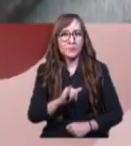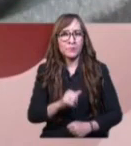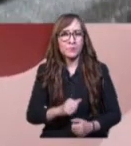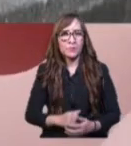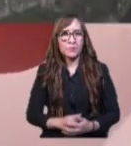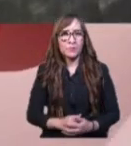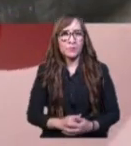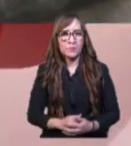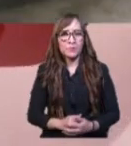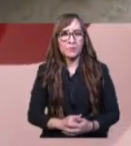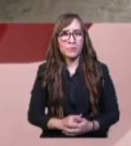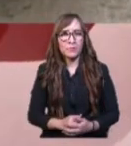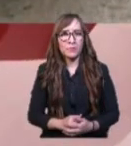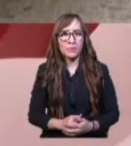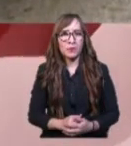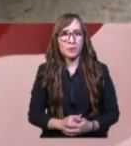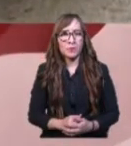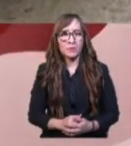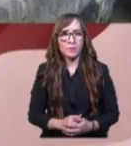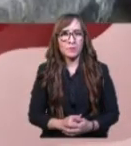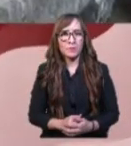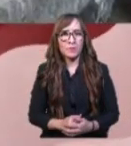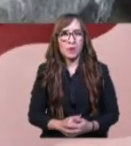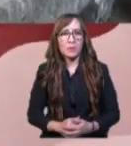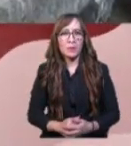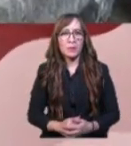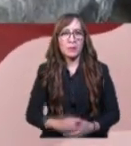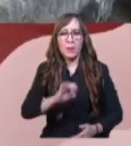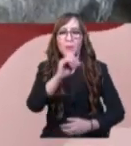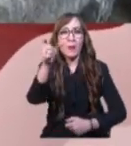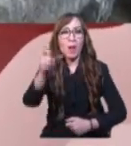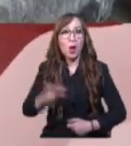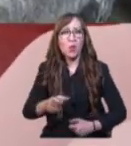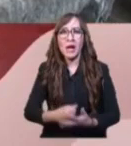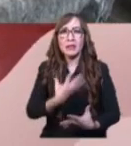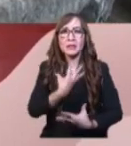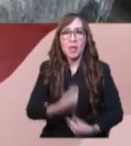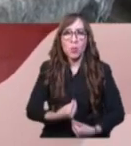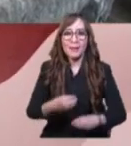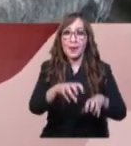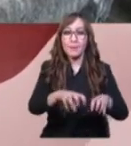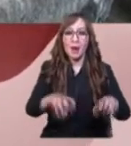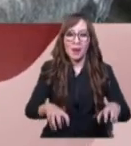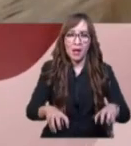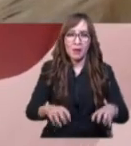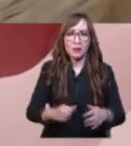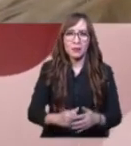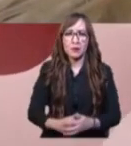kita mengecewakan klien terkait dengan kualitas dan kapasitas produknya, itu kan ada rate-nya